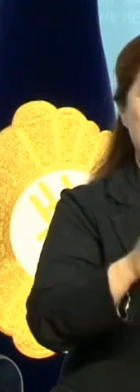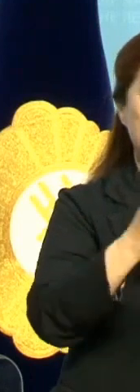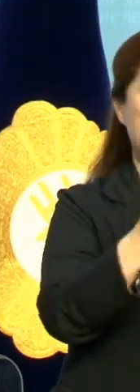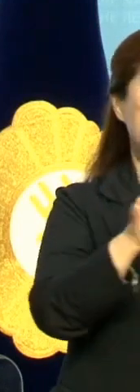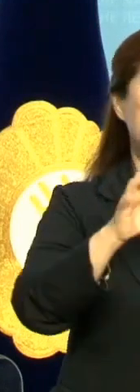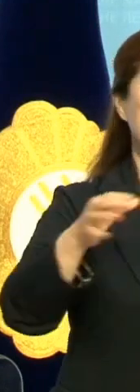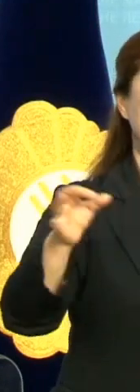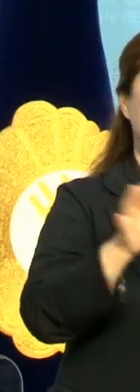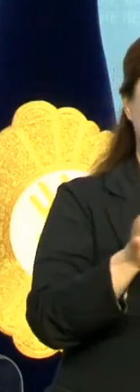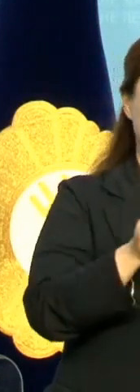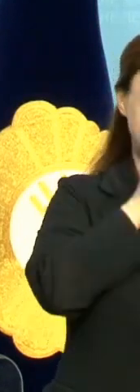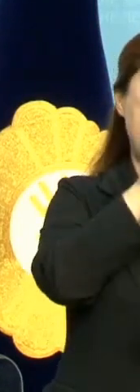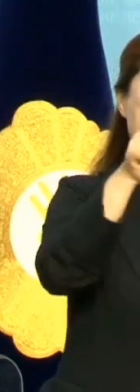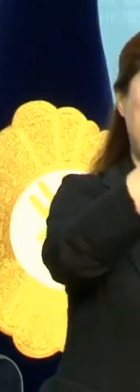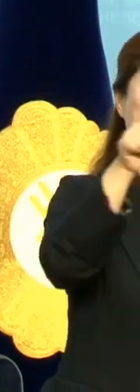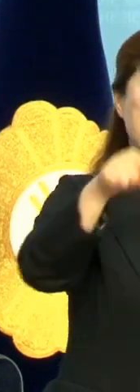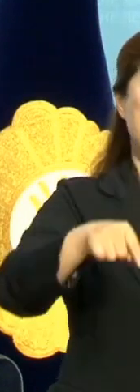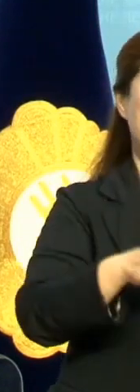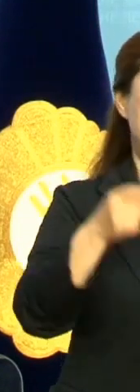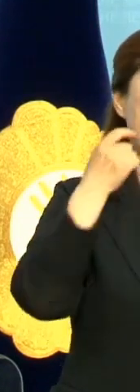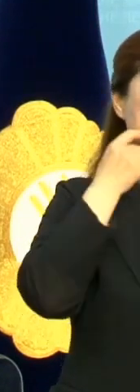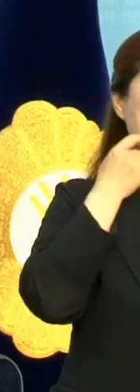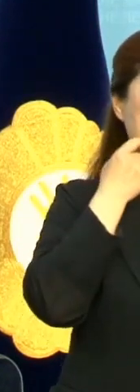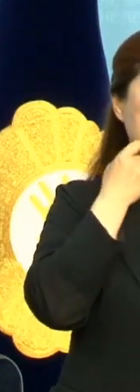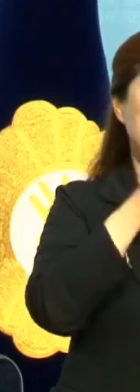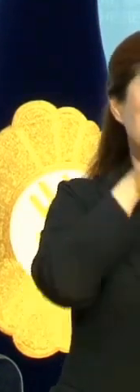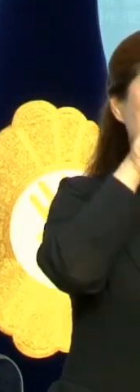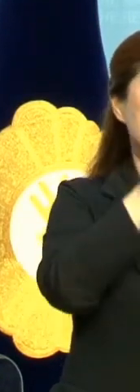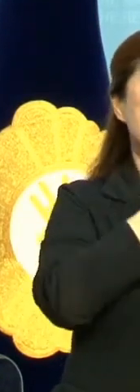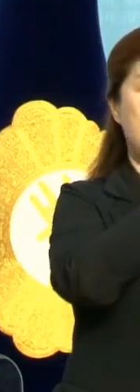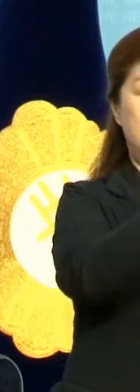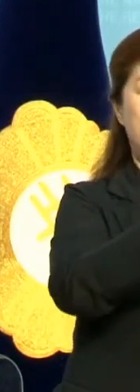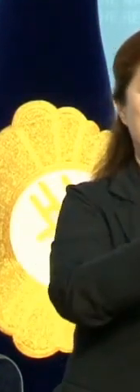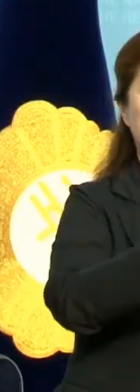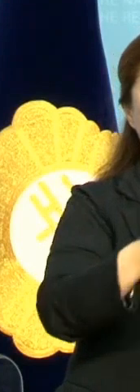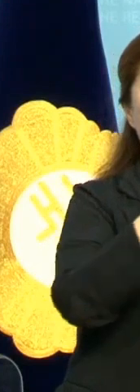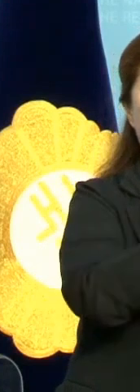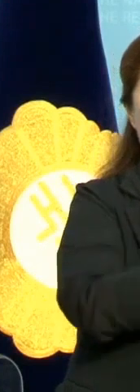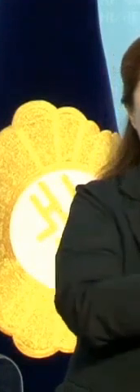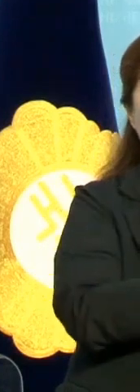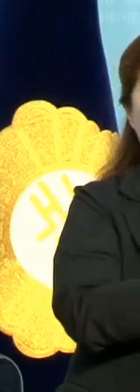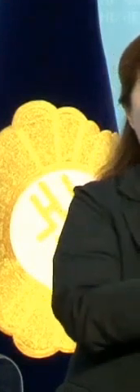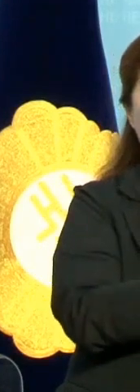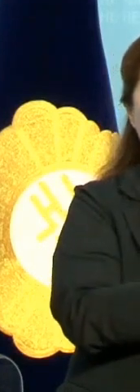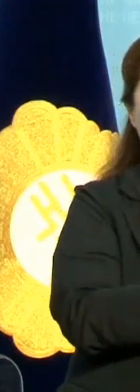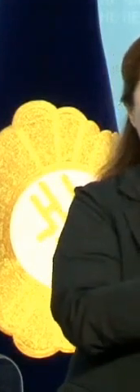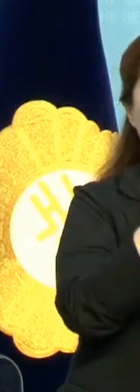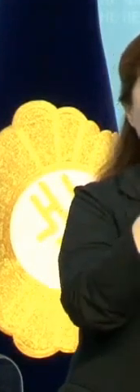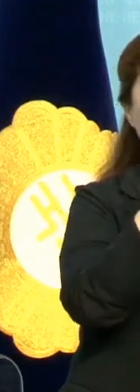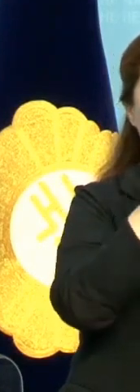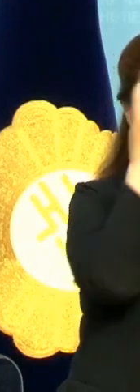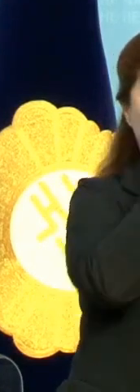국민연금의 보고서도 부실 보고서라고 금융당국에 지적을 하자 당시 최종구 금융위원장